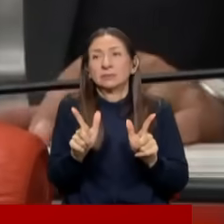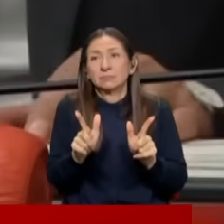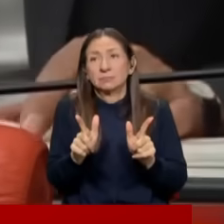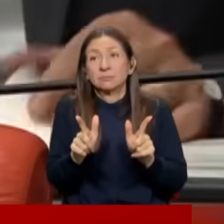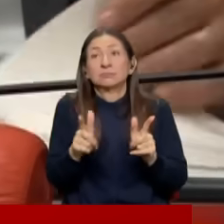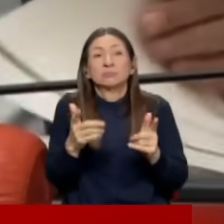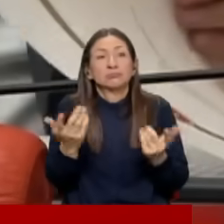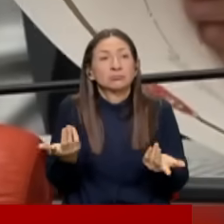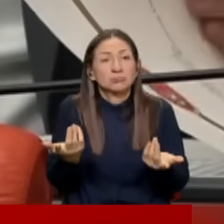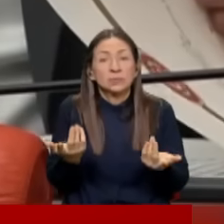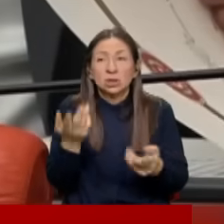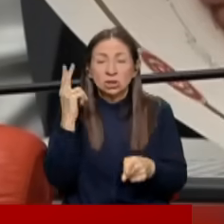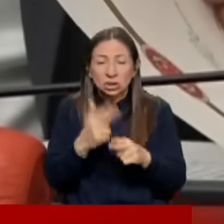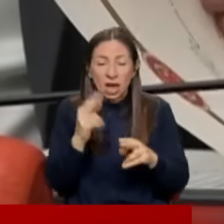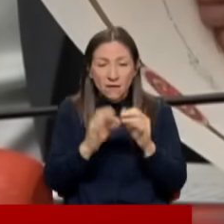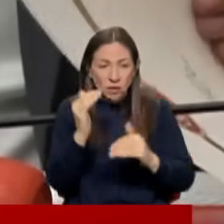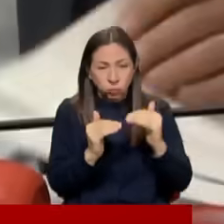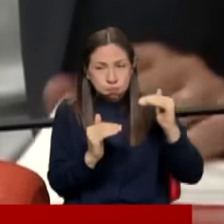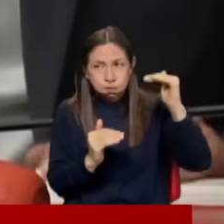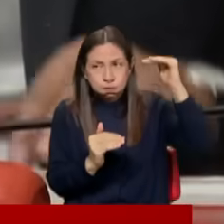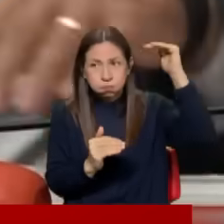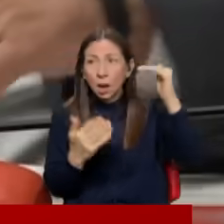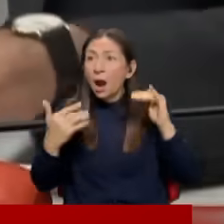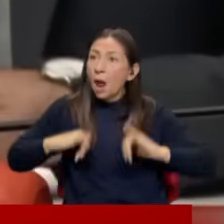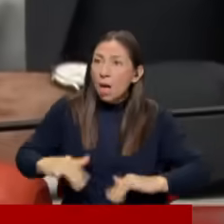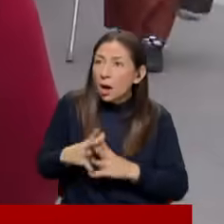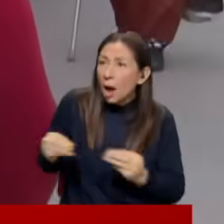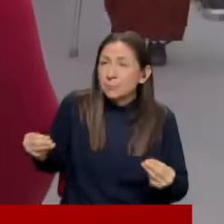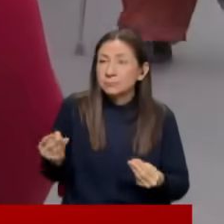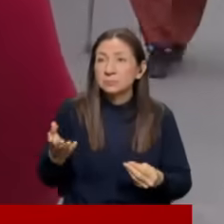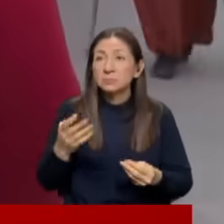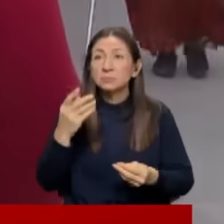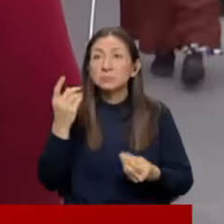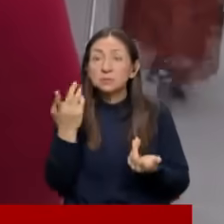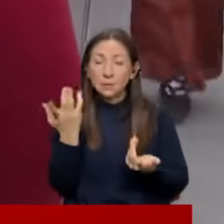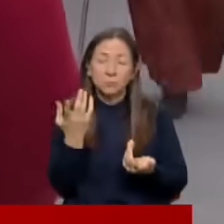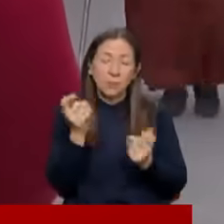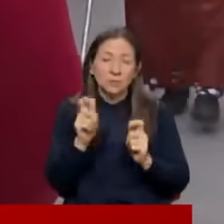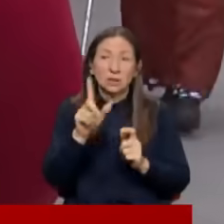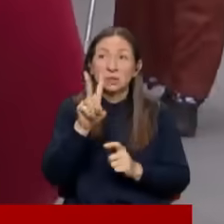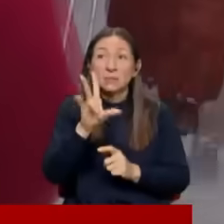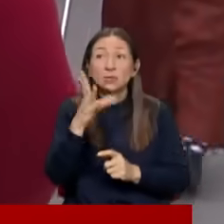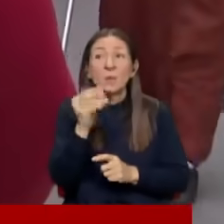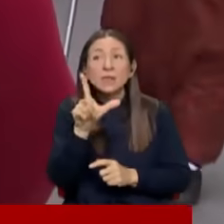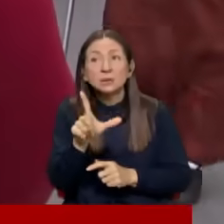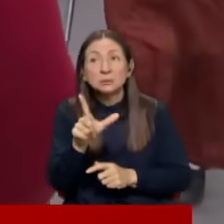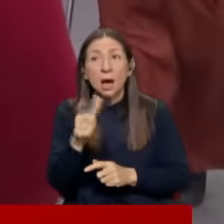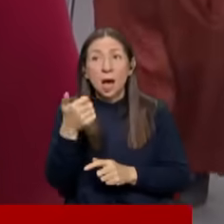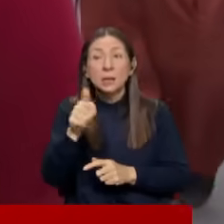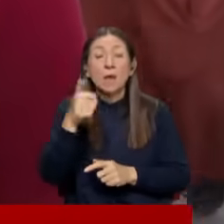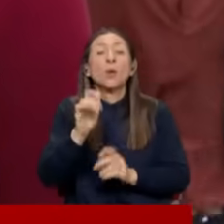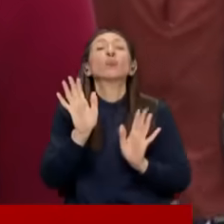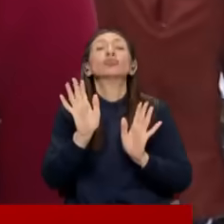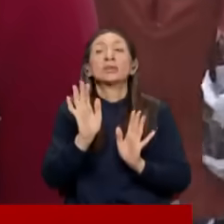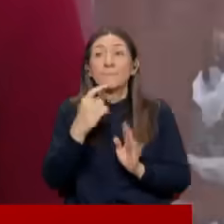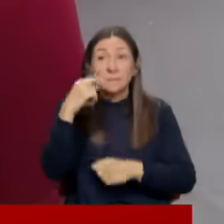konusudur. Yani çünkü hızlı enflasyon var, refah kaybı oluşmasın diye. Bir kere belki tam vermeler lazım. En az 25 olması lazım. 6 aydan 6 vermeyecek. Bir